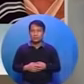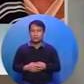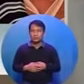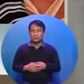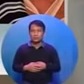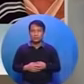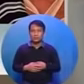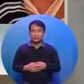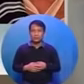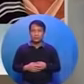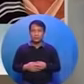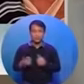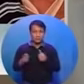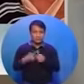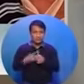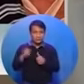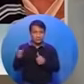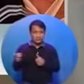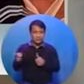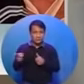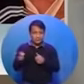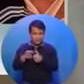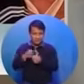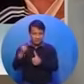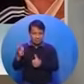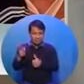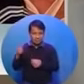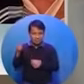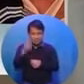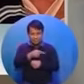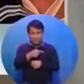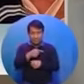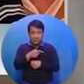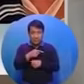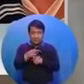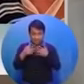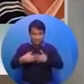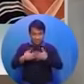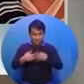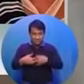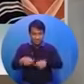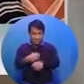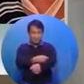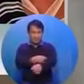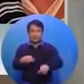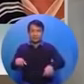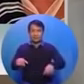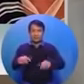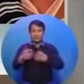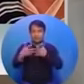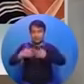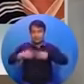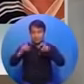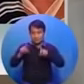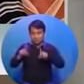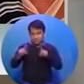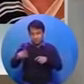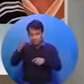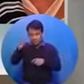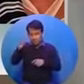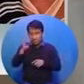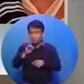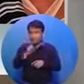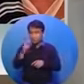Ma'am, first time nilang magpalay detector test? Apo. First time po. Okay.